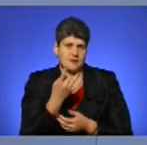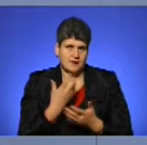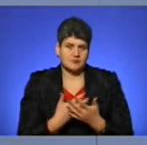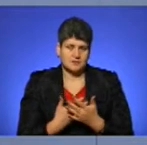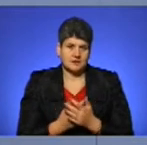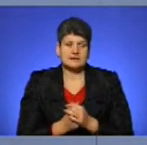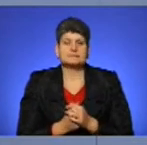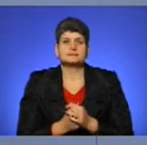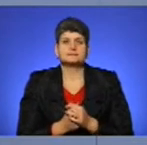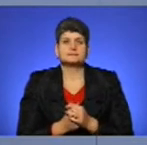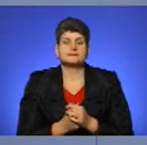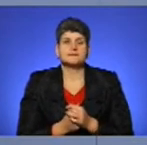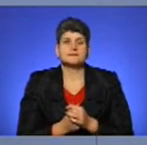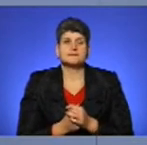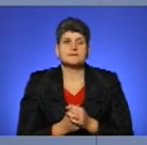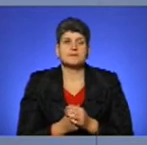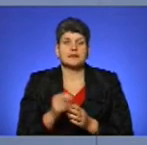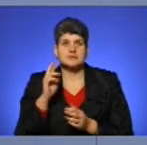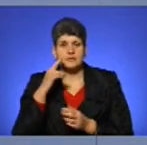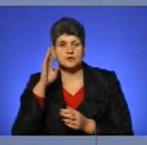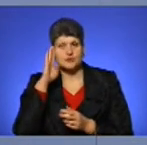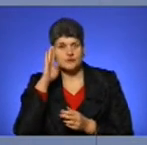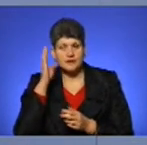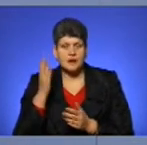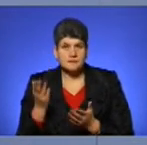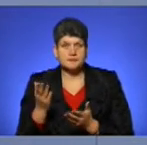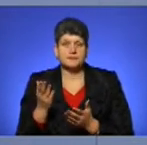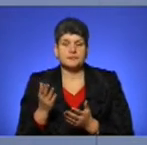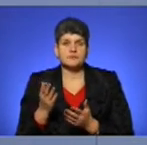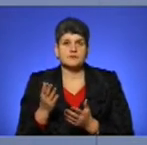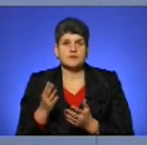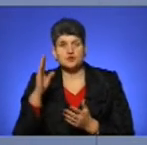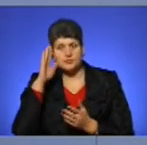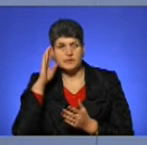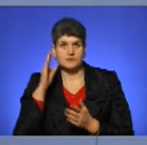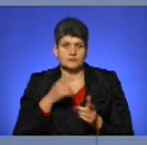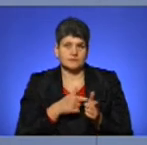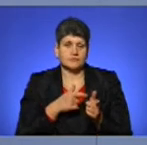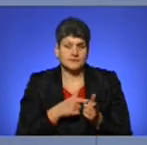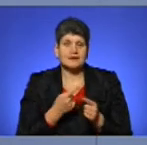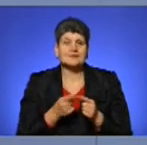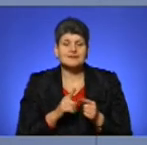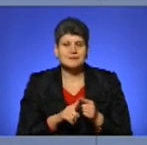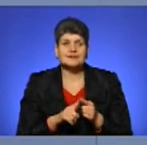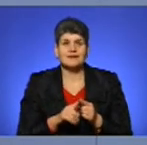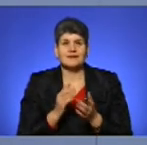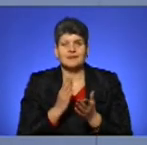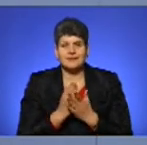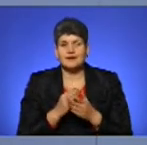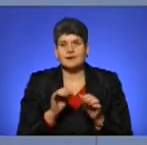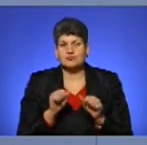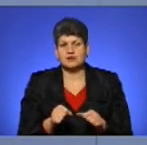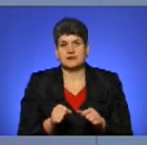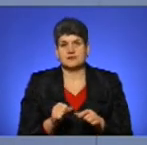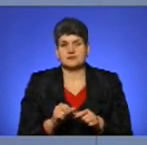ін'єкційних, секс з чоловіками, чоловіки з чоловіками – це є можливість таким чином